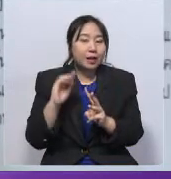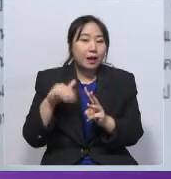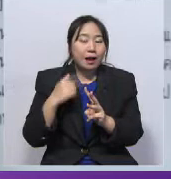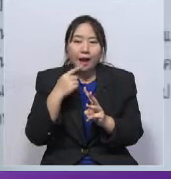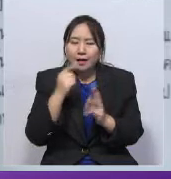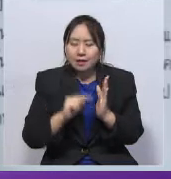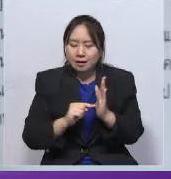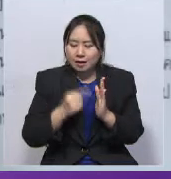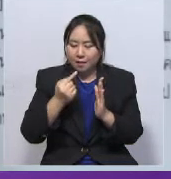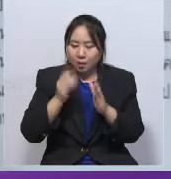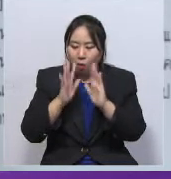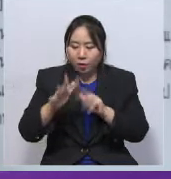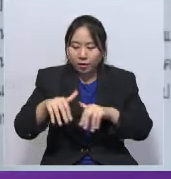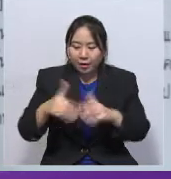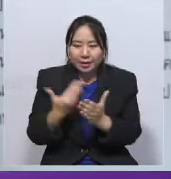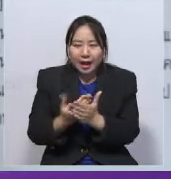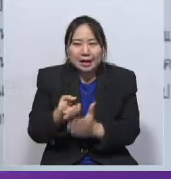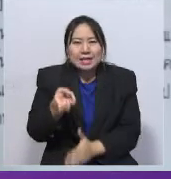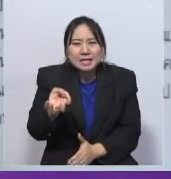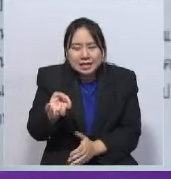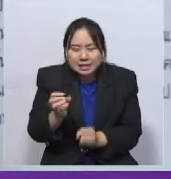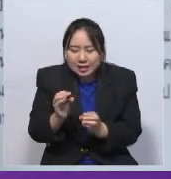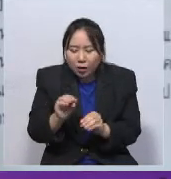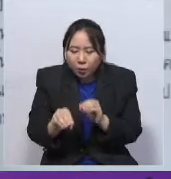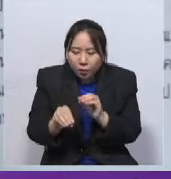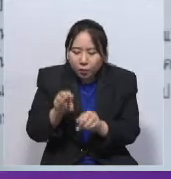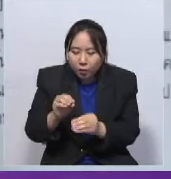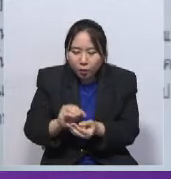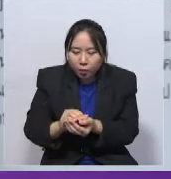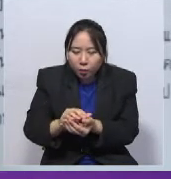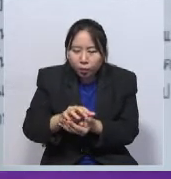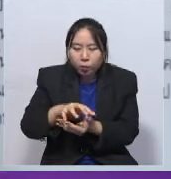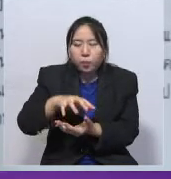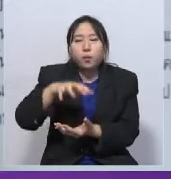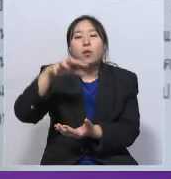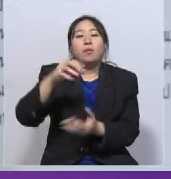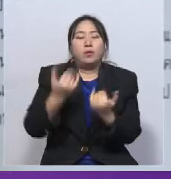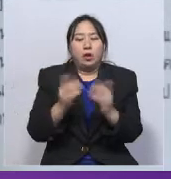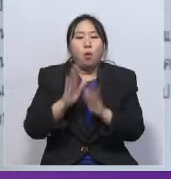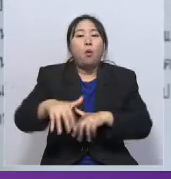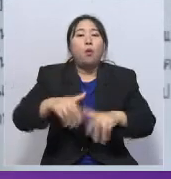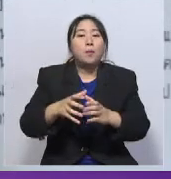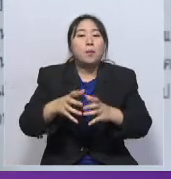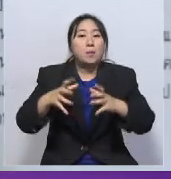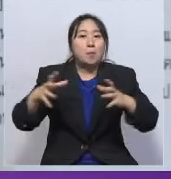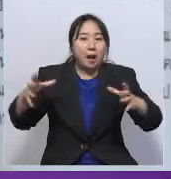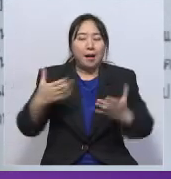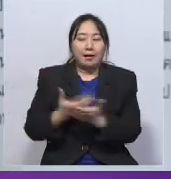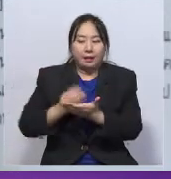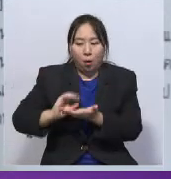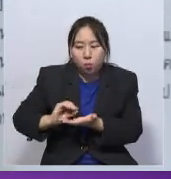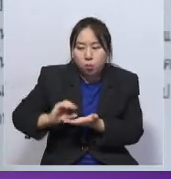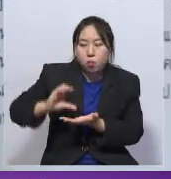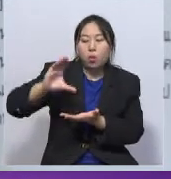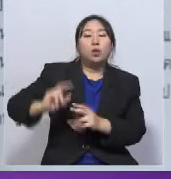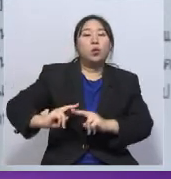มต้นจากการรวมคนของเงินเล็กๆน้อยแล้วก็ค่อยหล่อหลอมมาจนคนมากขึ้นมากขึ้นแล้วก็มีทุนเป็นของตัวเอง